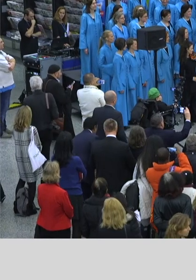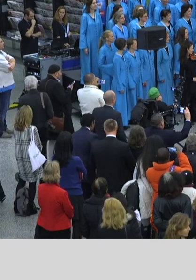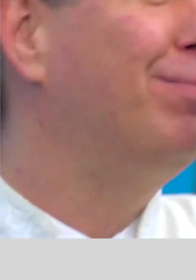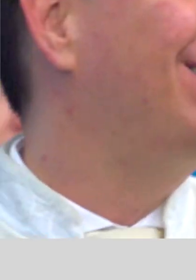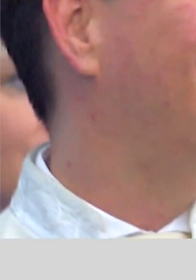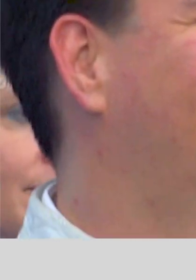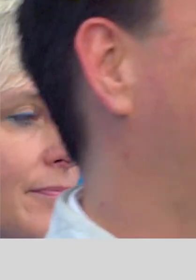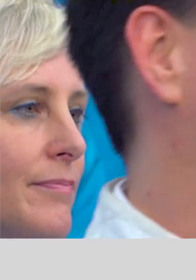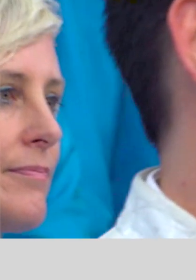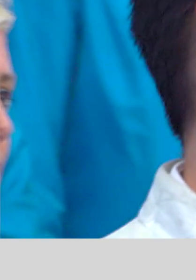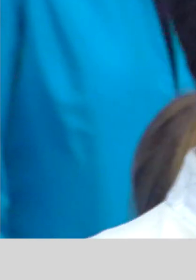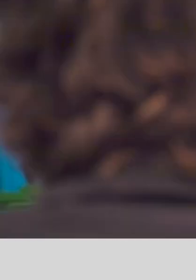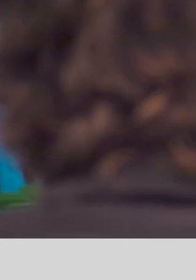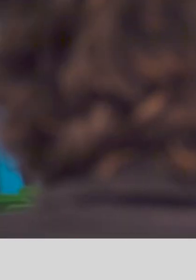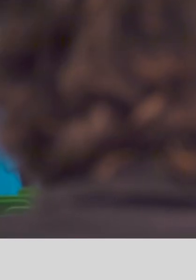I could be me.